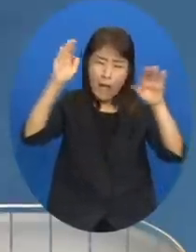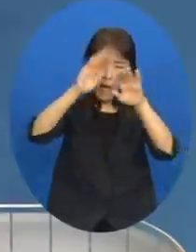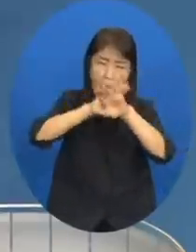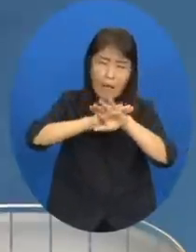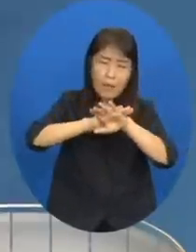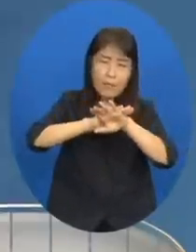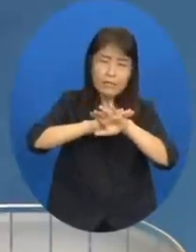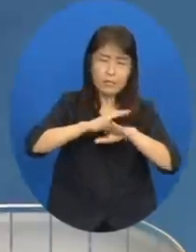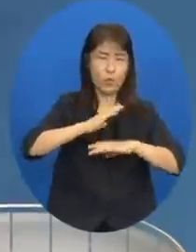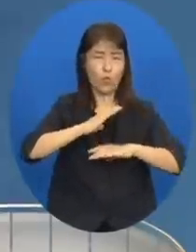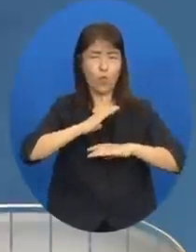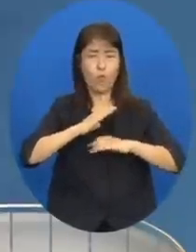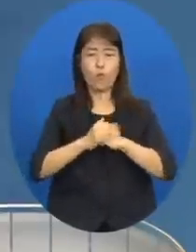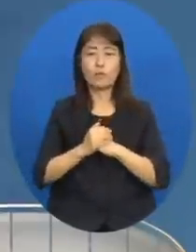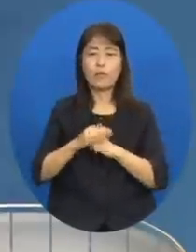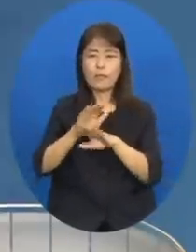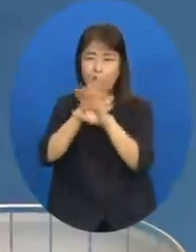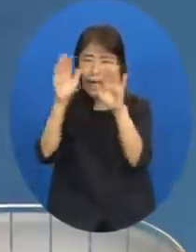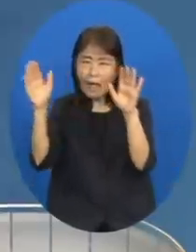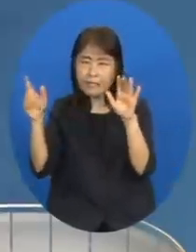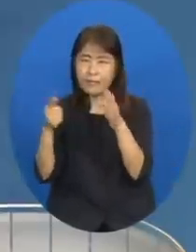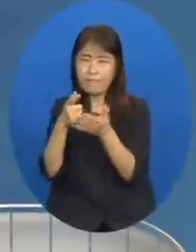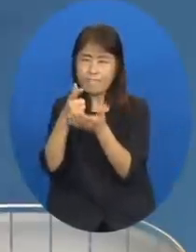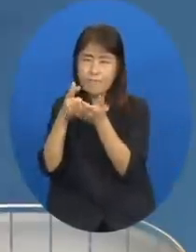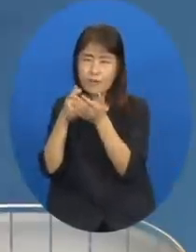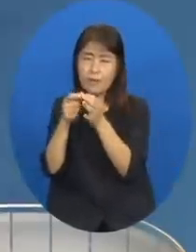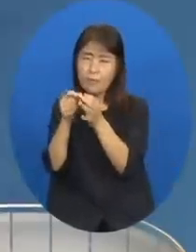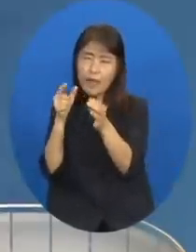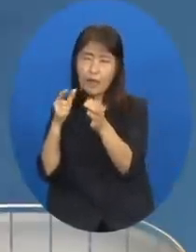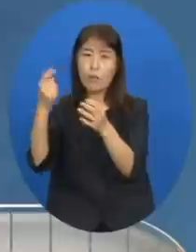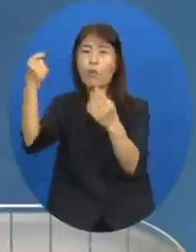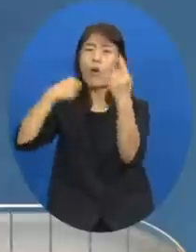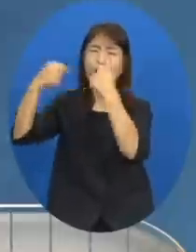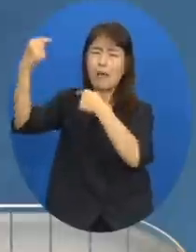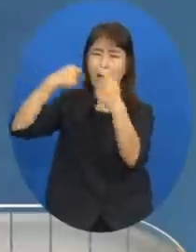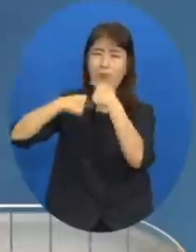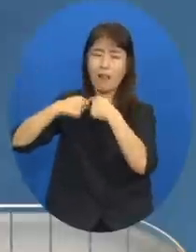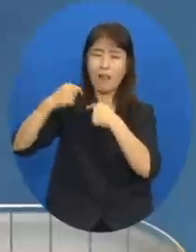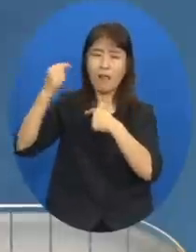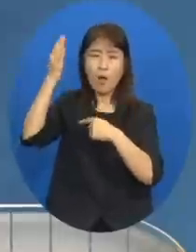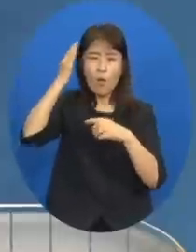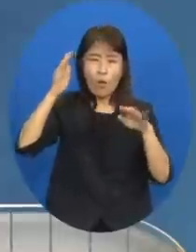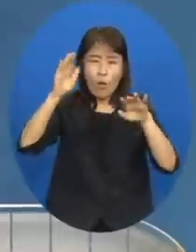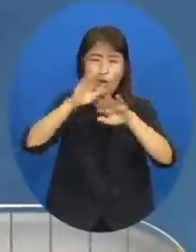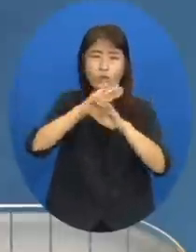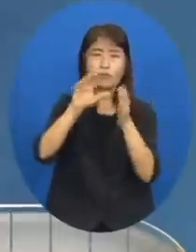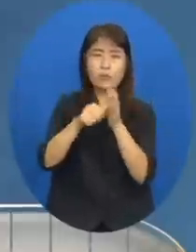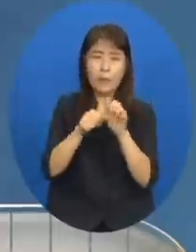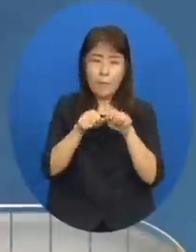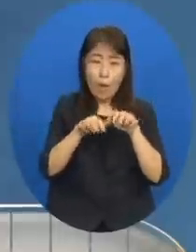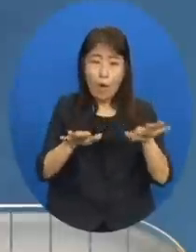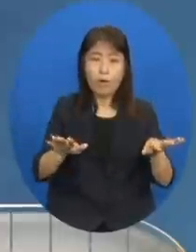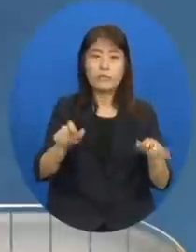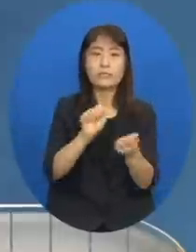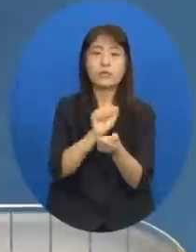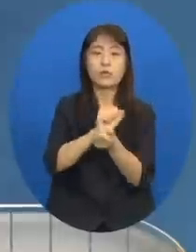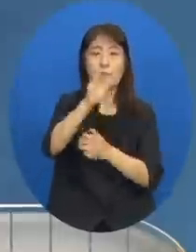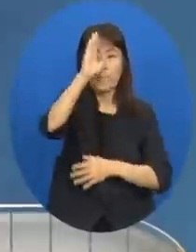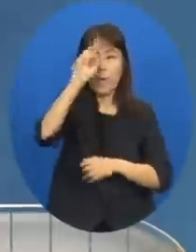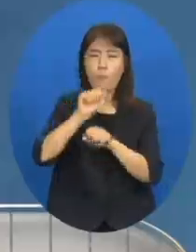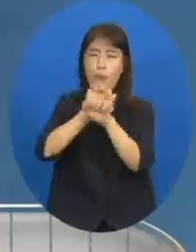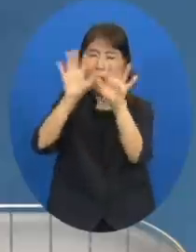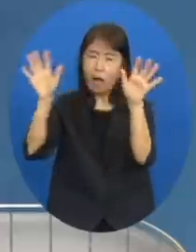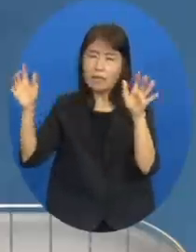찾아오는 공포라고도 나오고 낮에 나라들은 화살이라고도 나오고 어두울 때 퍼지는 전염병 밝을